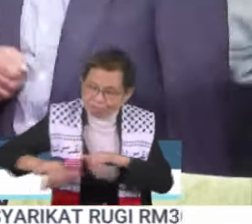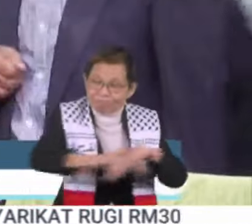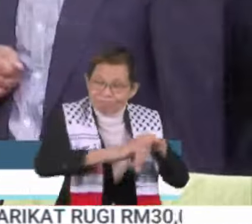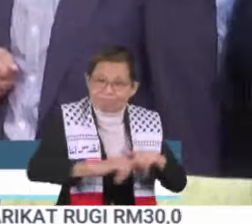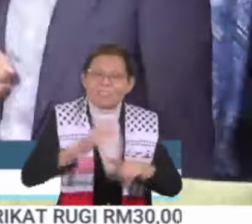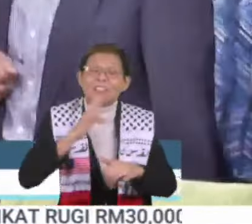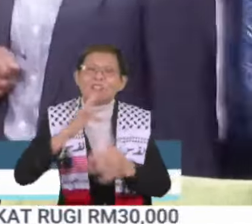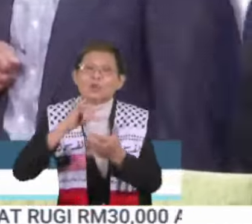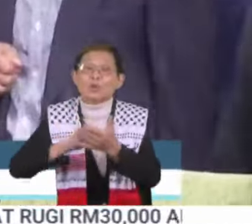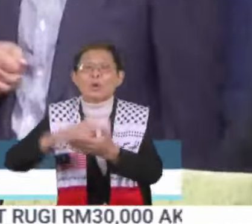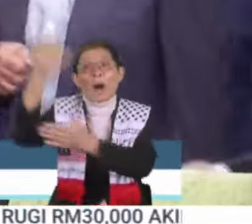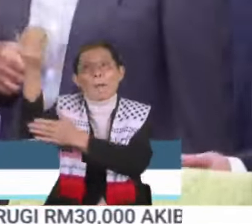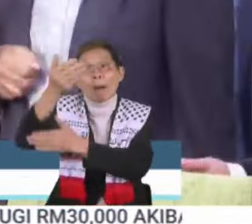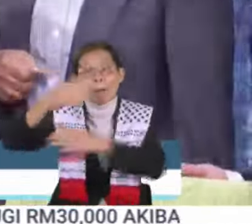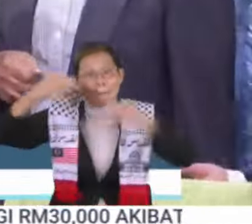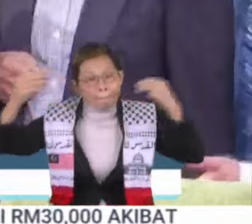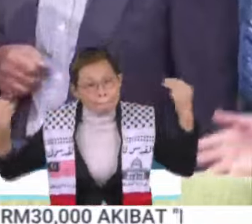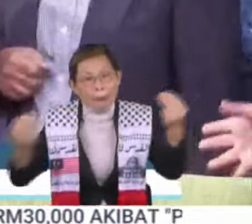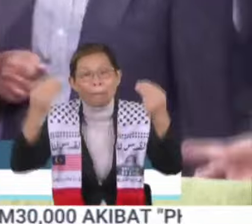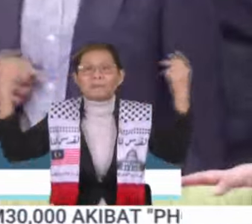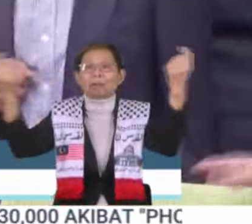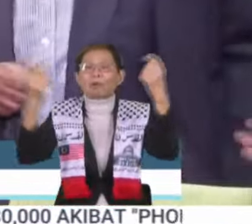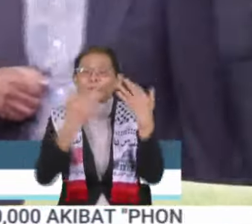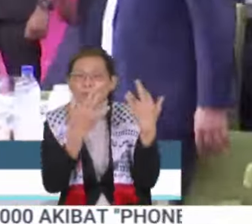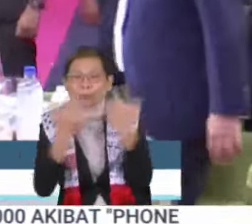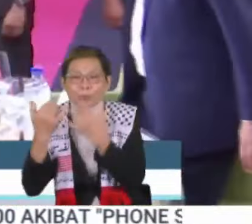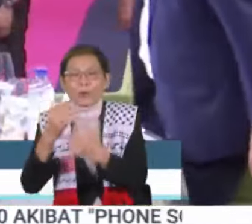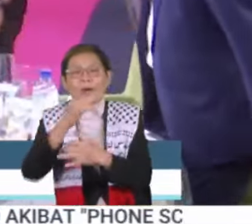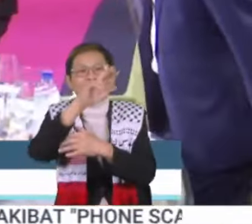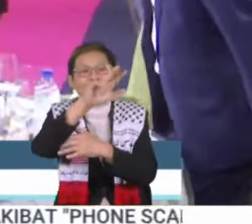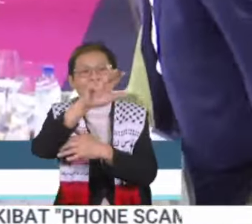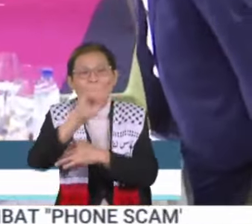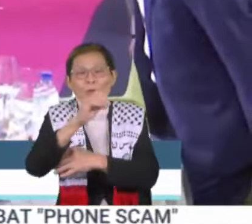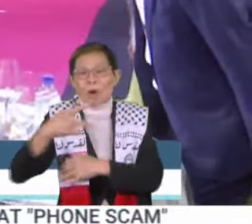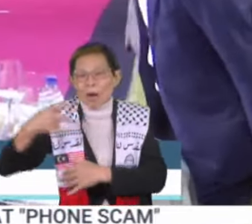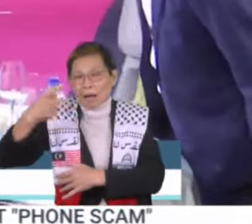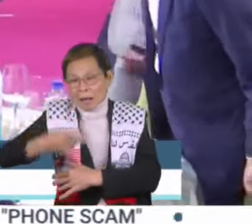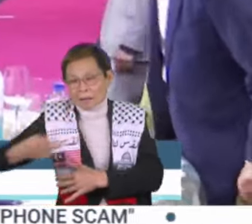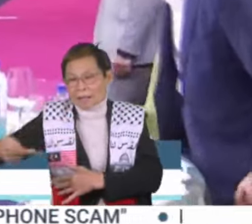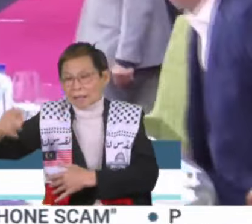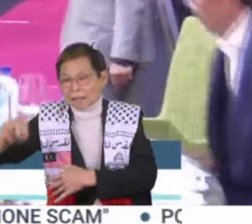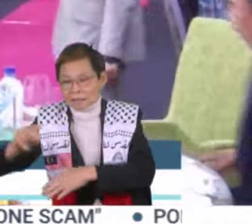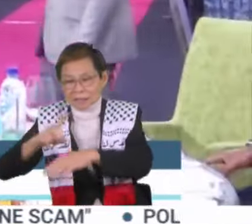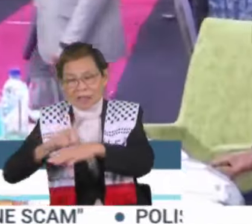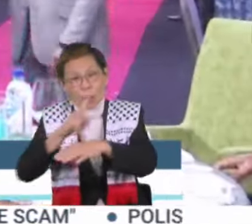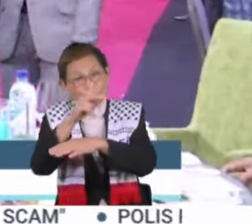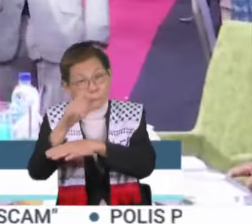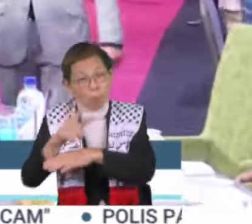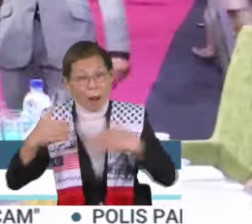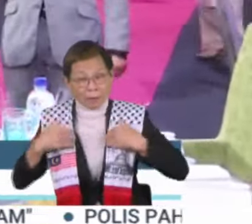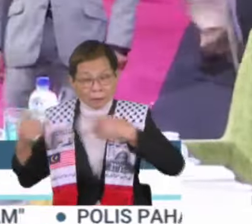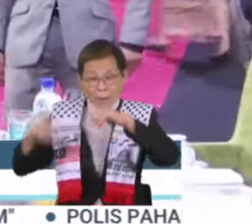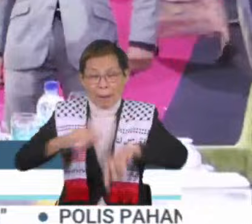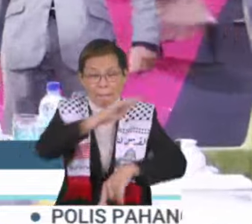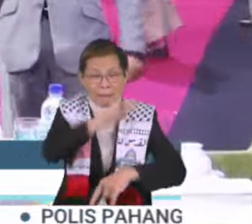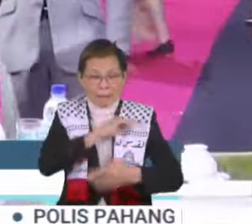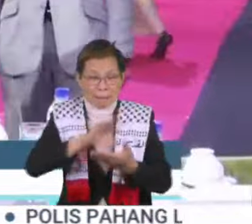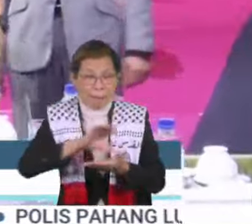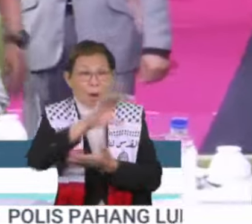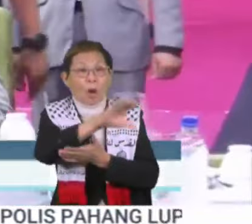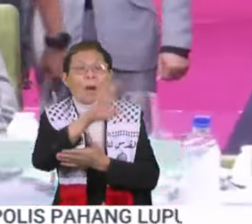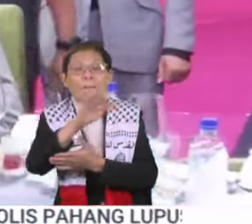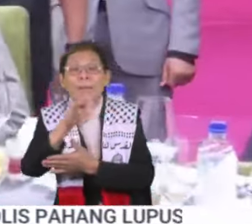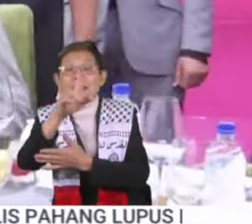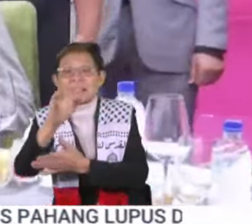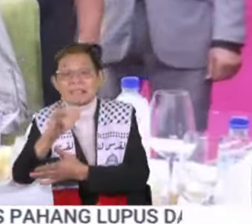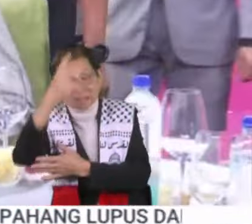Beliau berkata demikian ketika berucap pada majlis sambutan ulang tahun ke-30 Khazanah Nasional di Ibu Negara. Turut hadir Menteri Pelaburan, Perdagangan